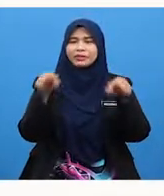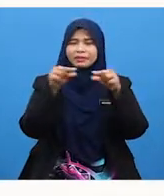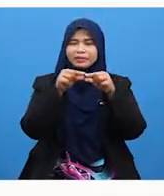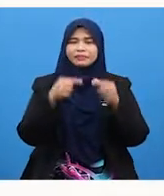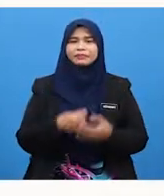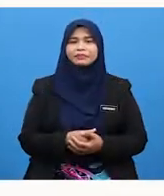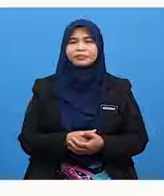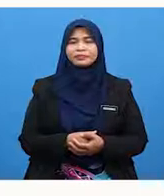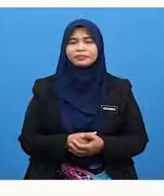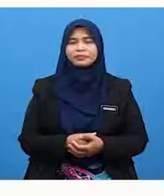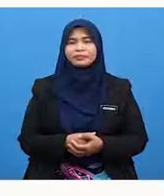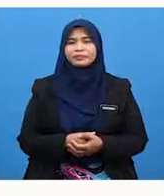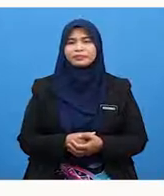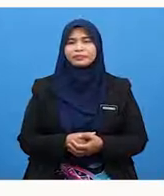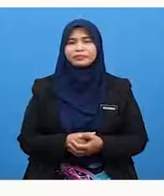dipelajari.